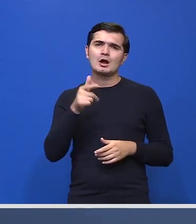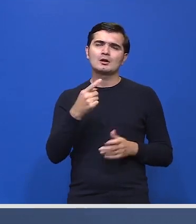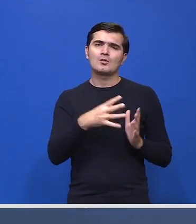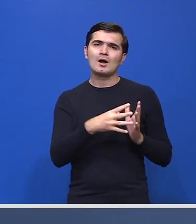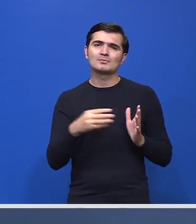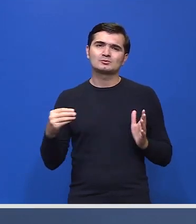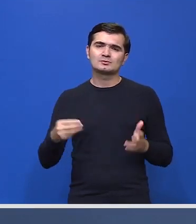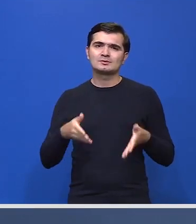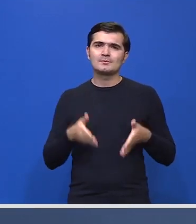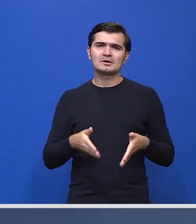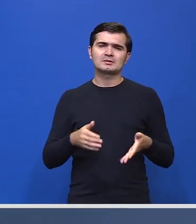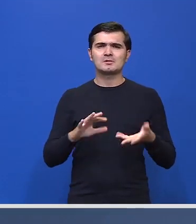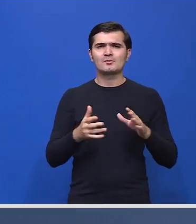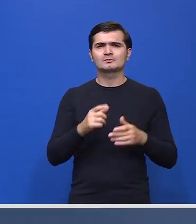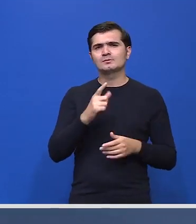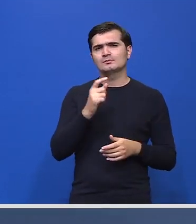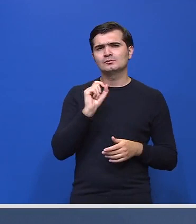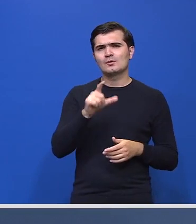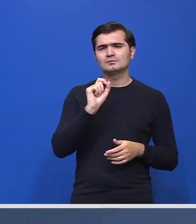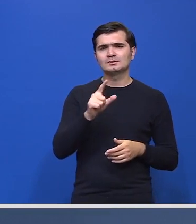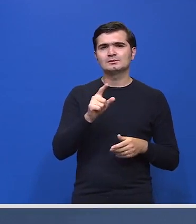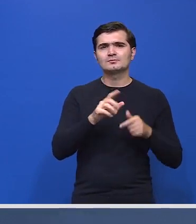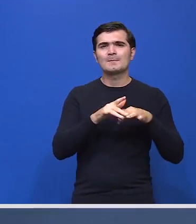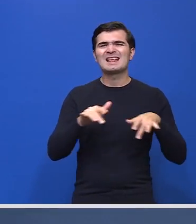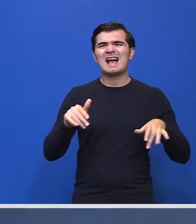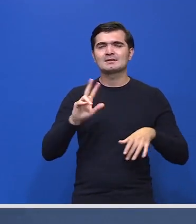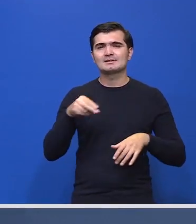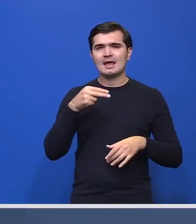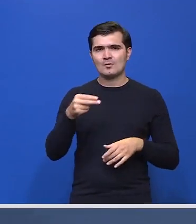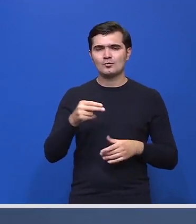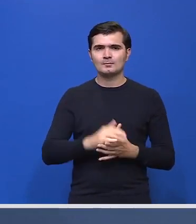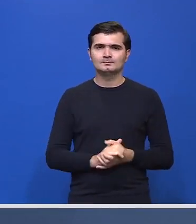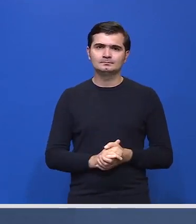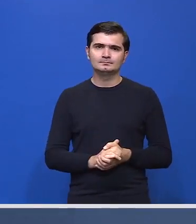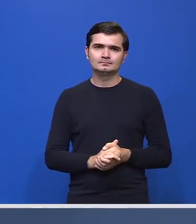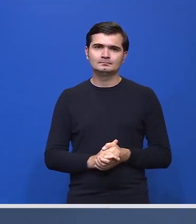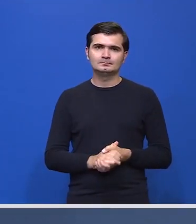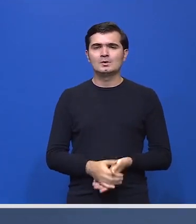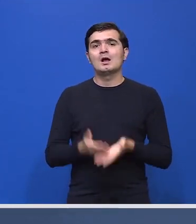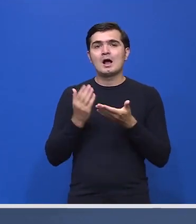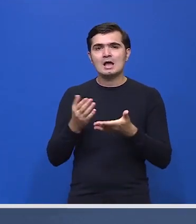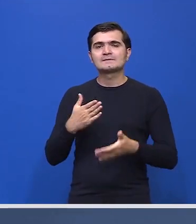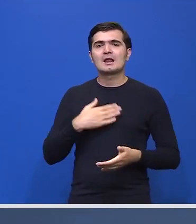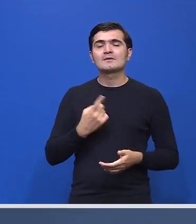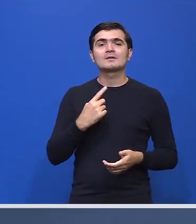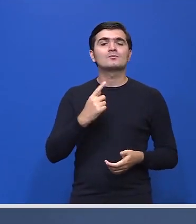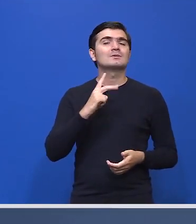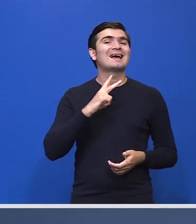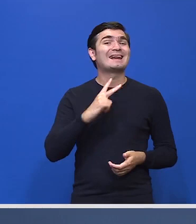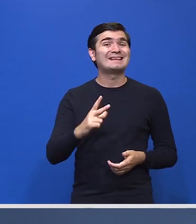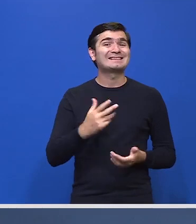absorție în prezent de aproximativ 12 miliarde de euro, avem astfel un risc